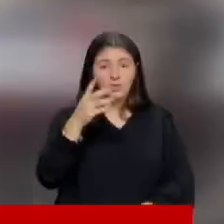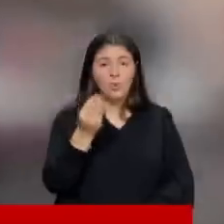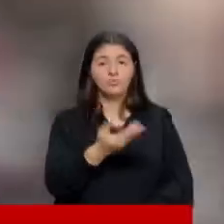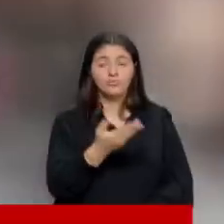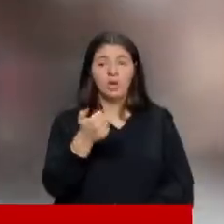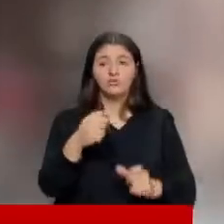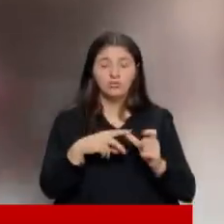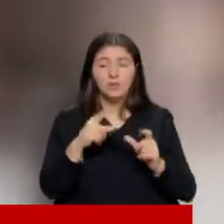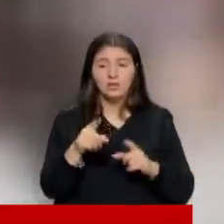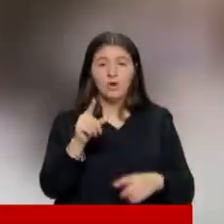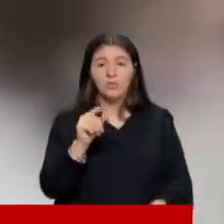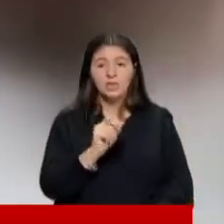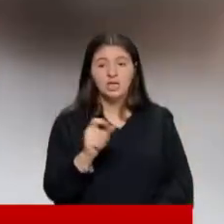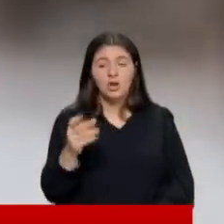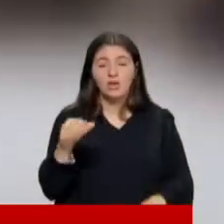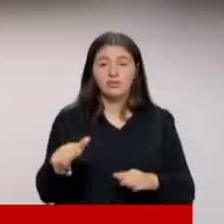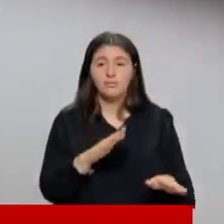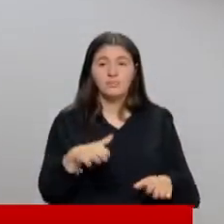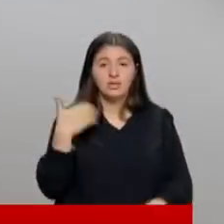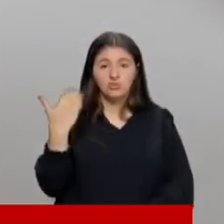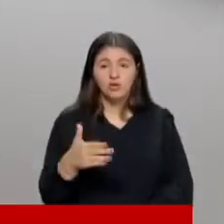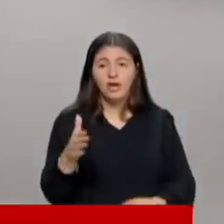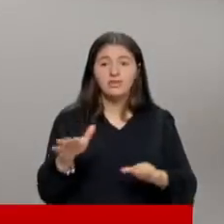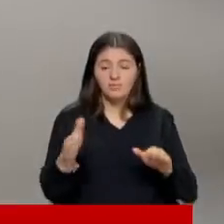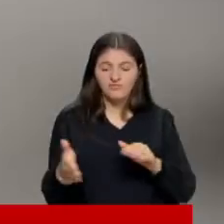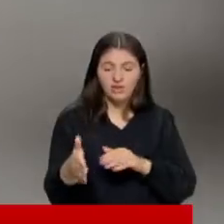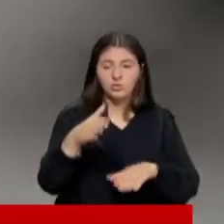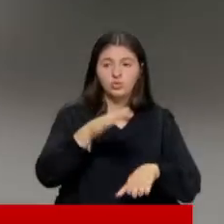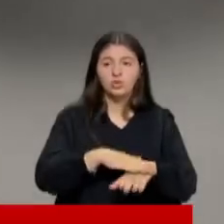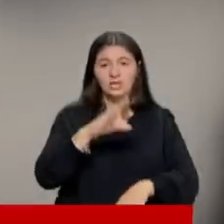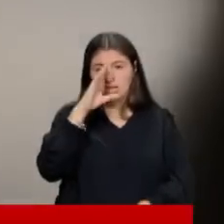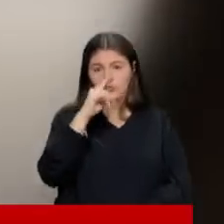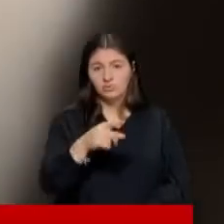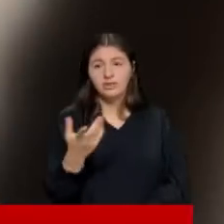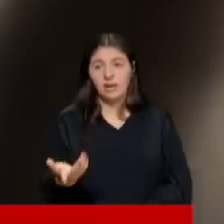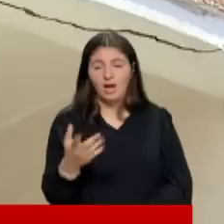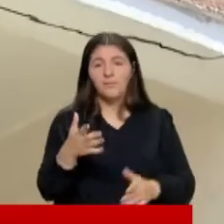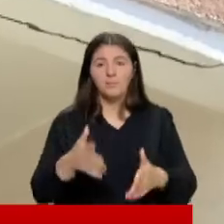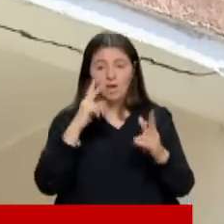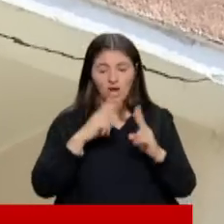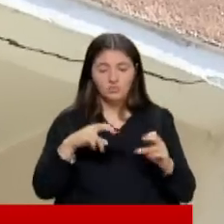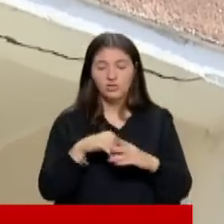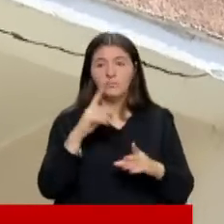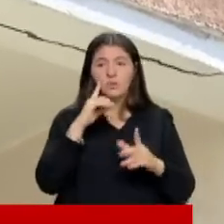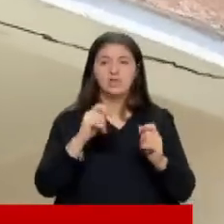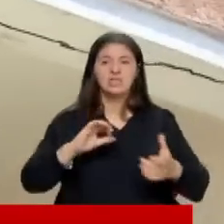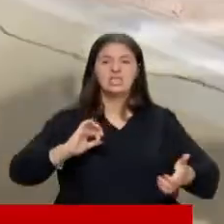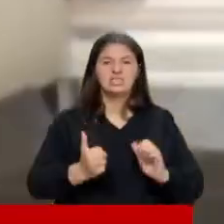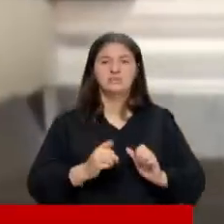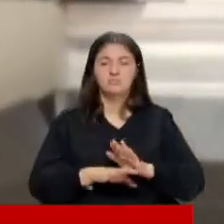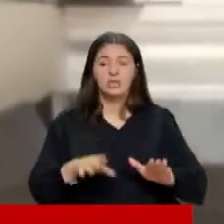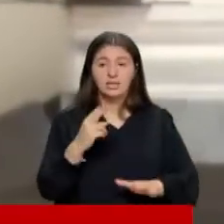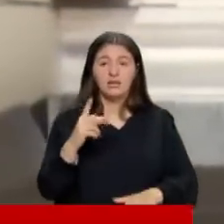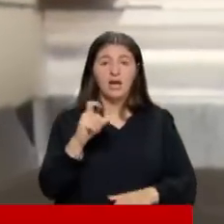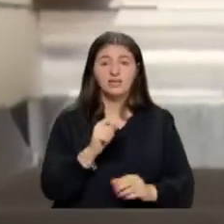olmuştu 6 Şubat'ta 11 ile vuran depremlerin ardından fay hattı üzerindeki İstanbul'da da bina analizi için başvurular kilitlenmişti